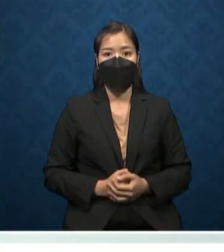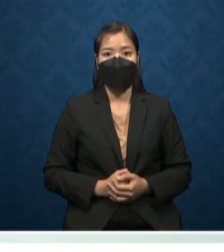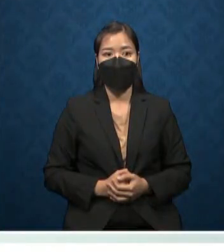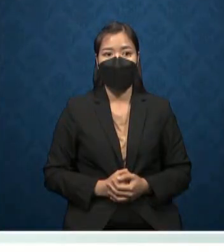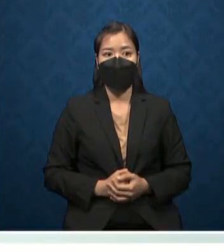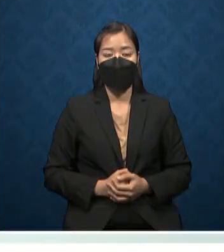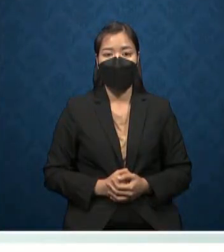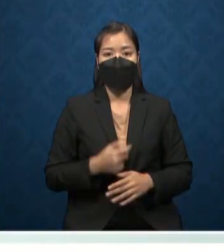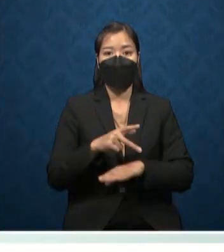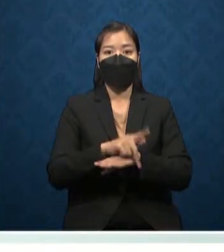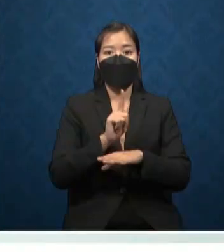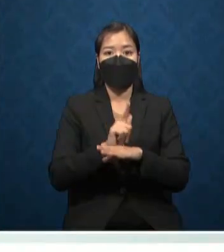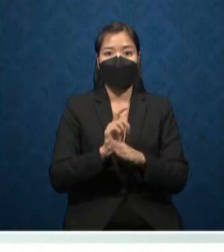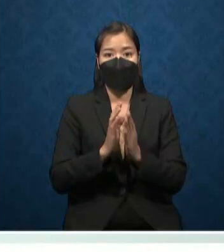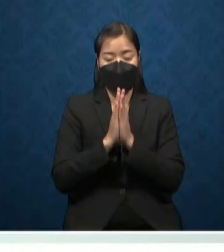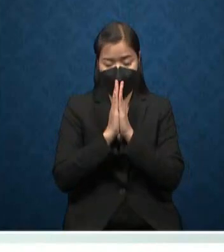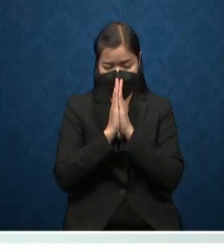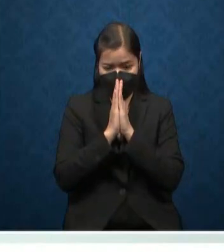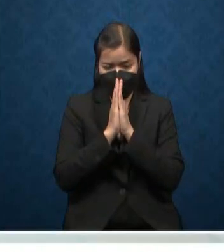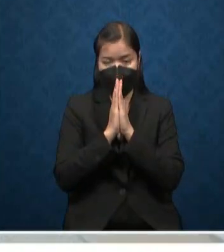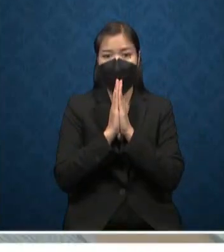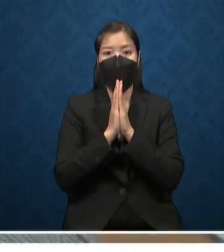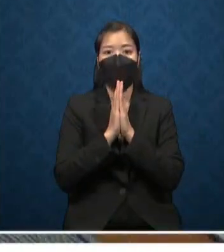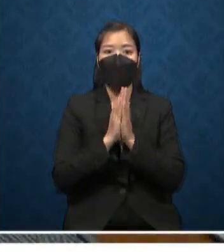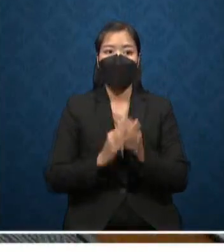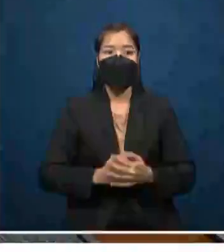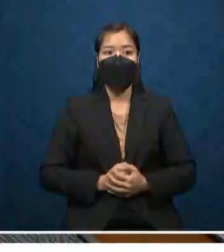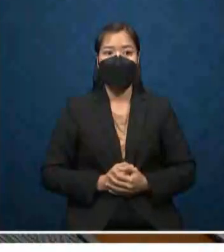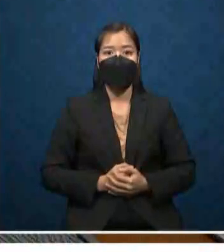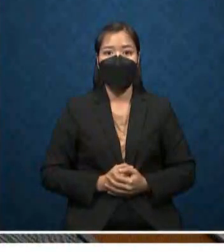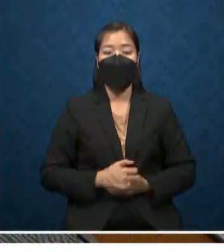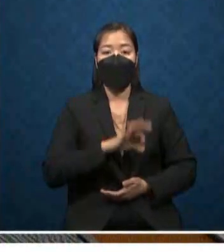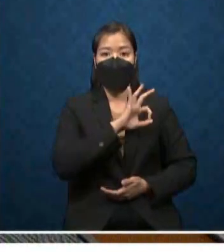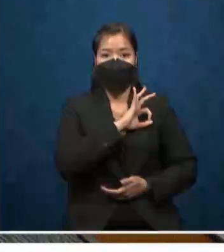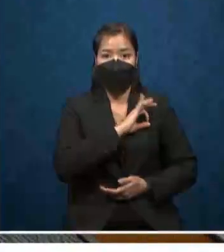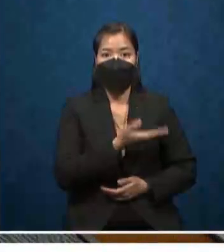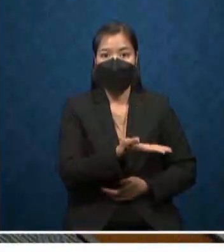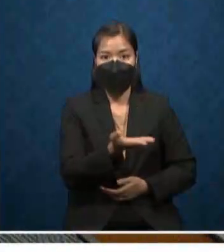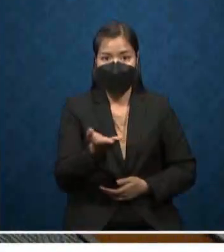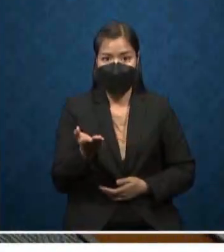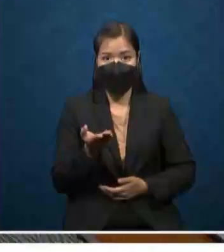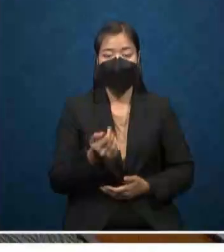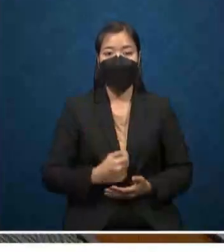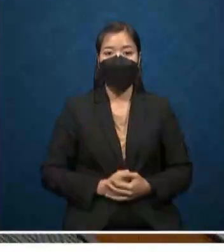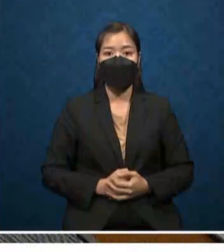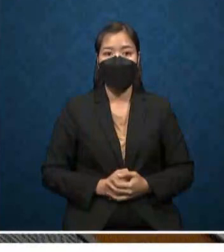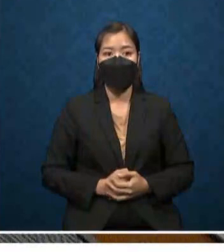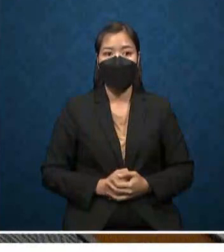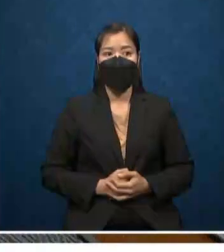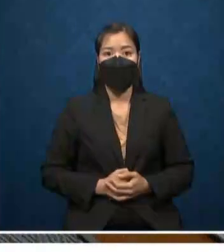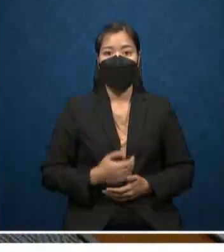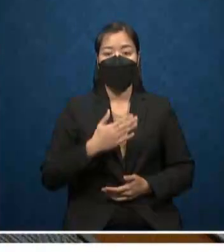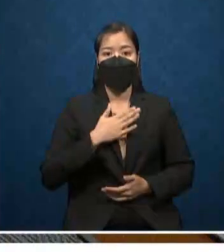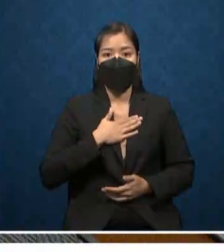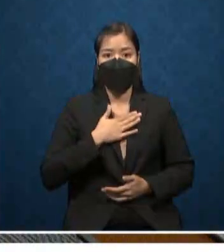กราบเรียนท่านประธานวุฒิสภาที่เคารพสมาชิกวุฒิสภาท่านครับกับผมพลเอก